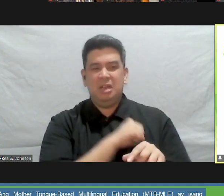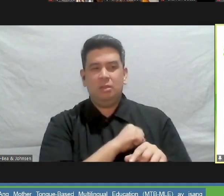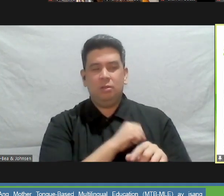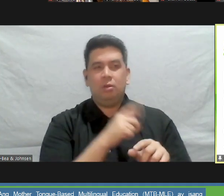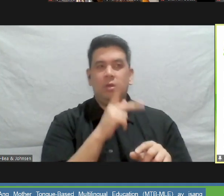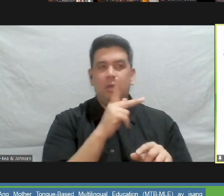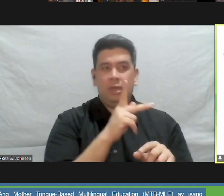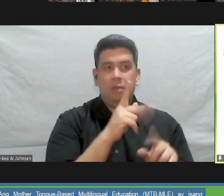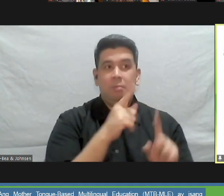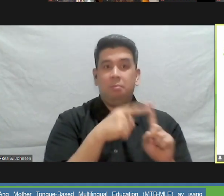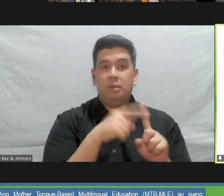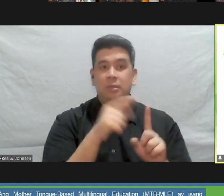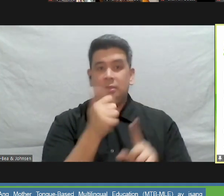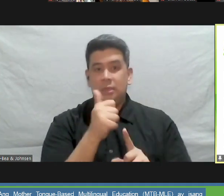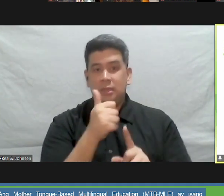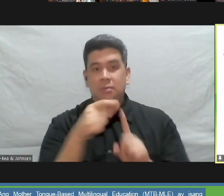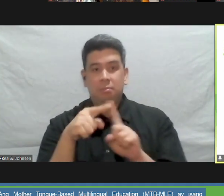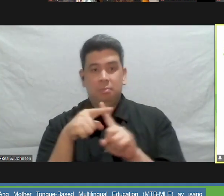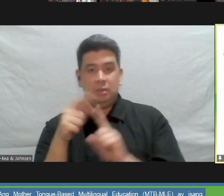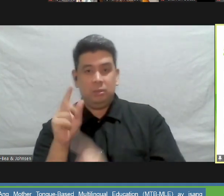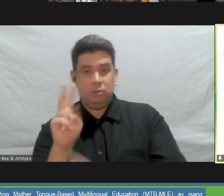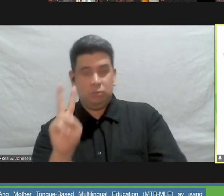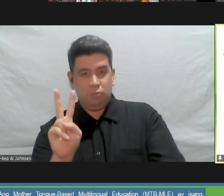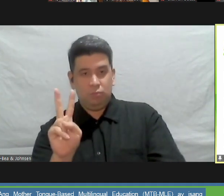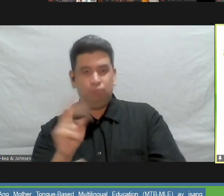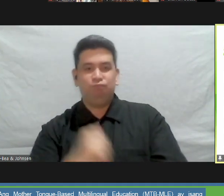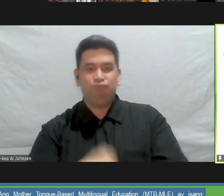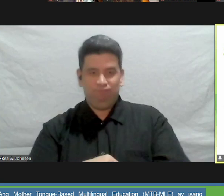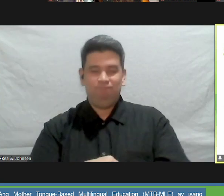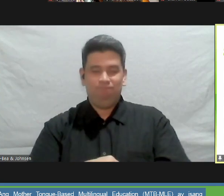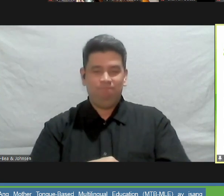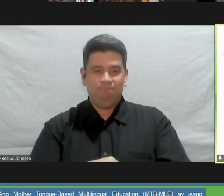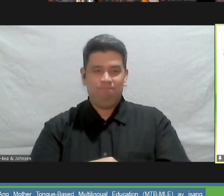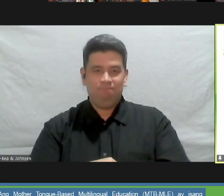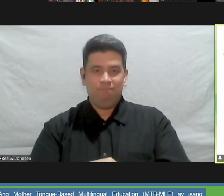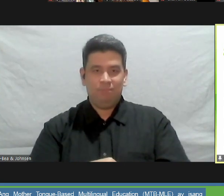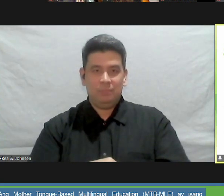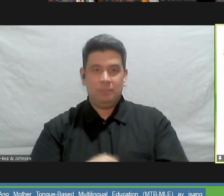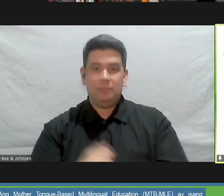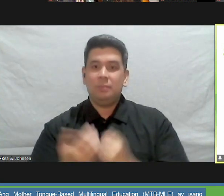tayo ng ating position paper doon. Nais natin pasalamatan, no, ang ating mga